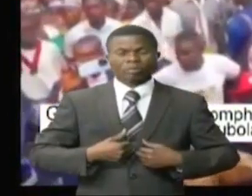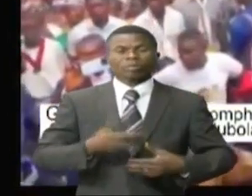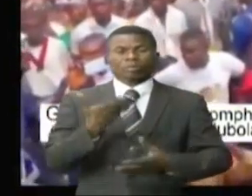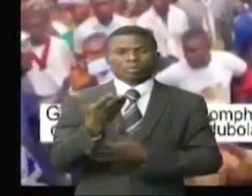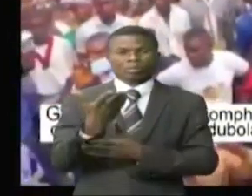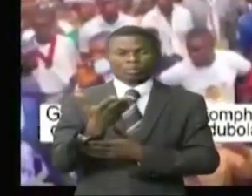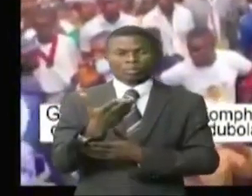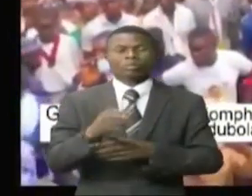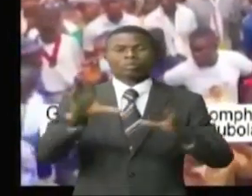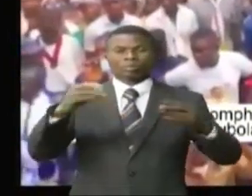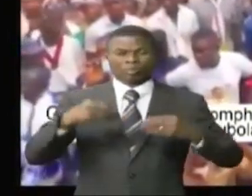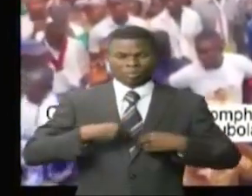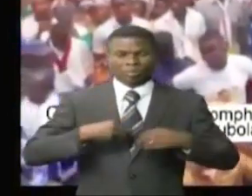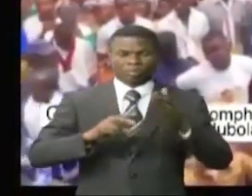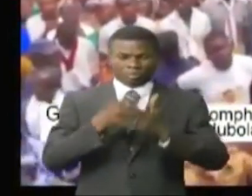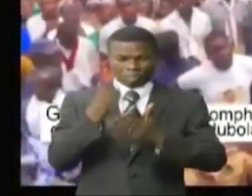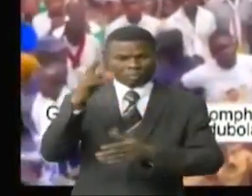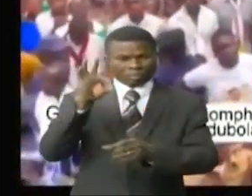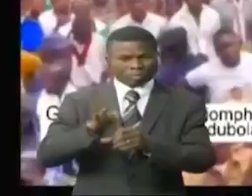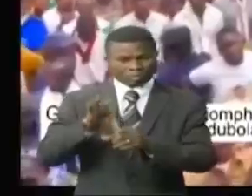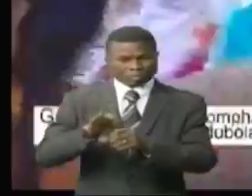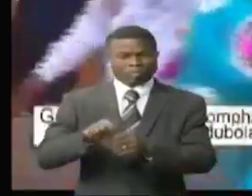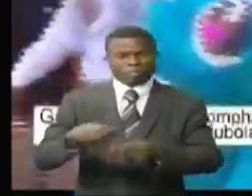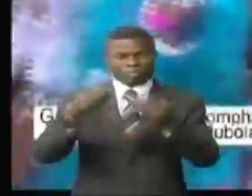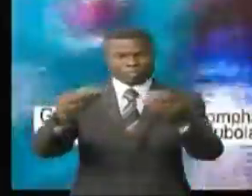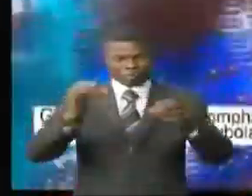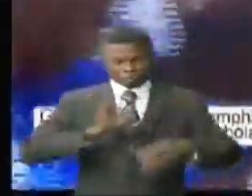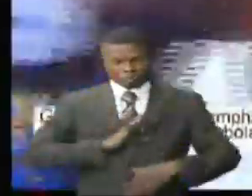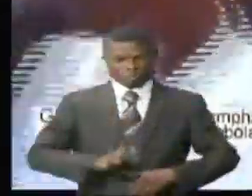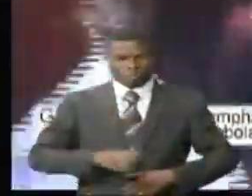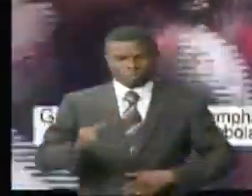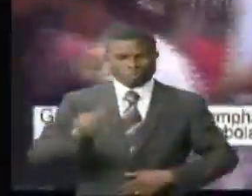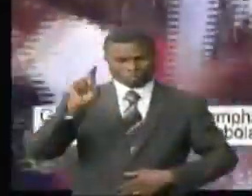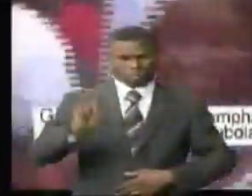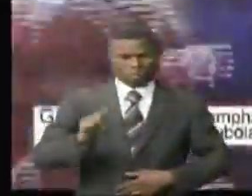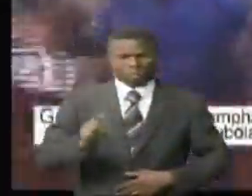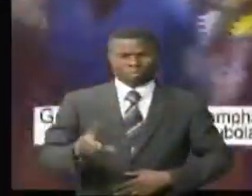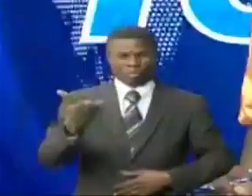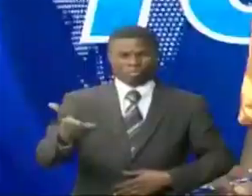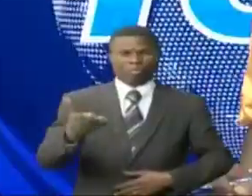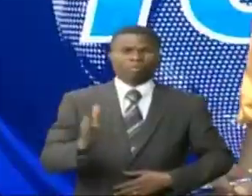lieu d'affirmer qu'un second mandat doit lui être accordé.